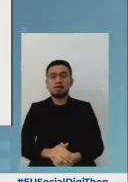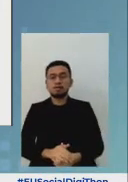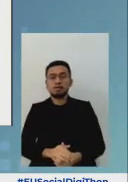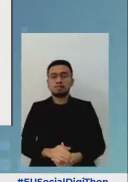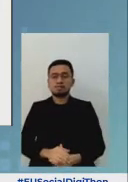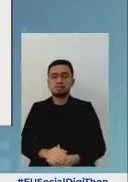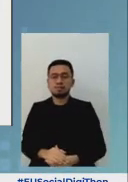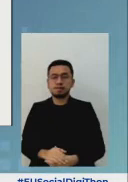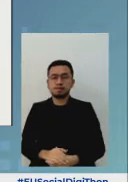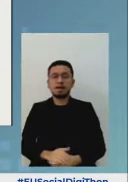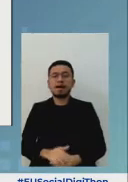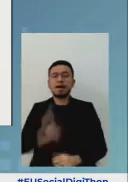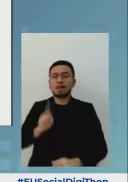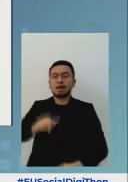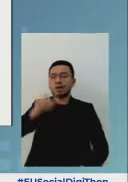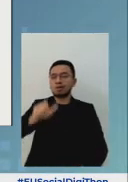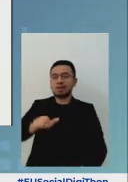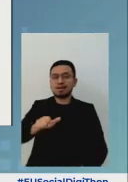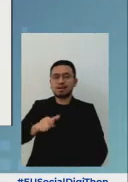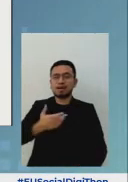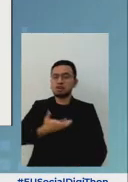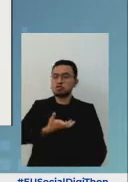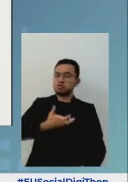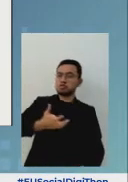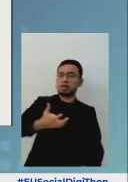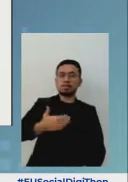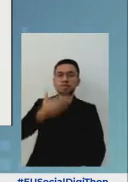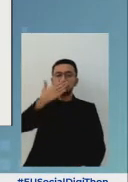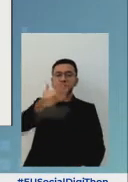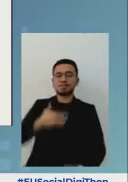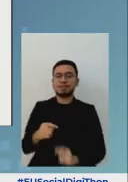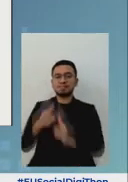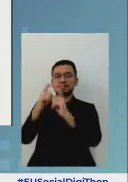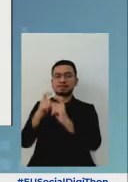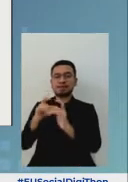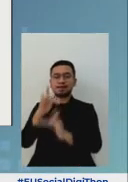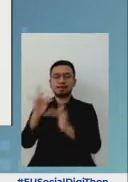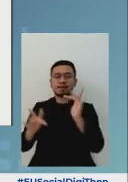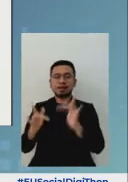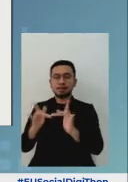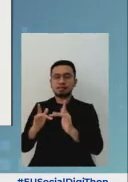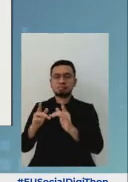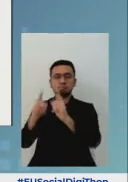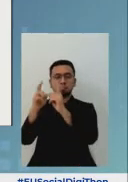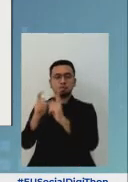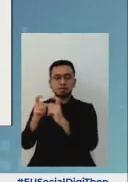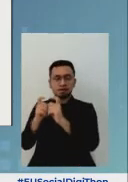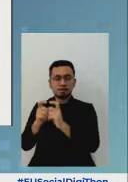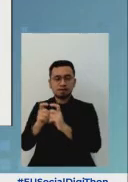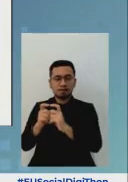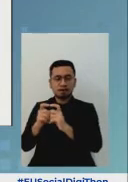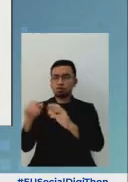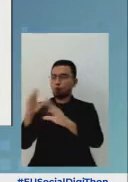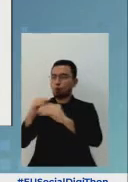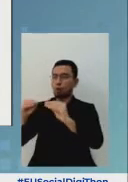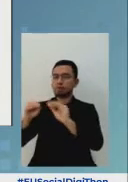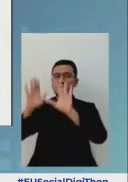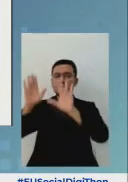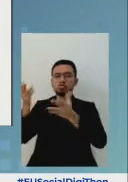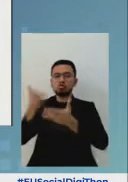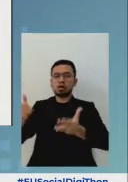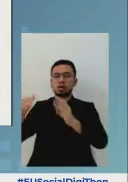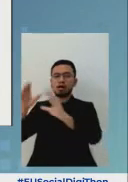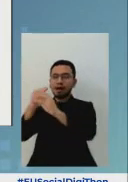punya pacar di internet. Ya, lalu mereka ngobrolin tentang itu. Jadi yang nggak punya pacar di internet, ya mereka